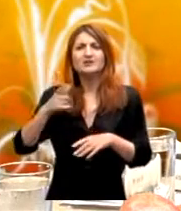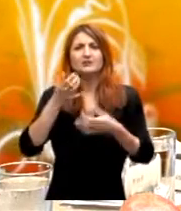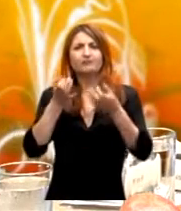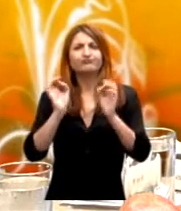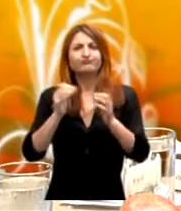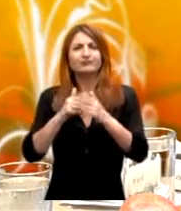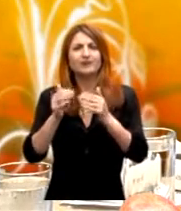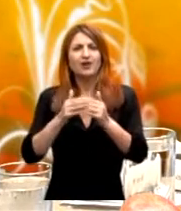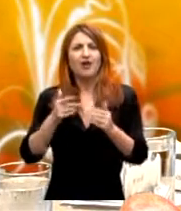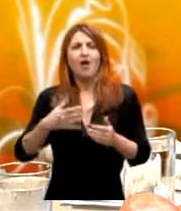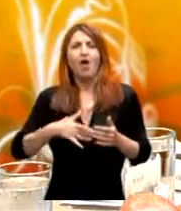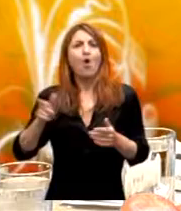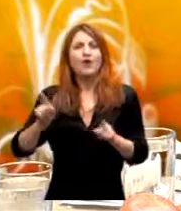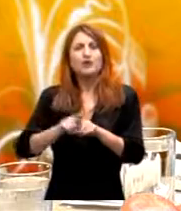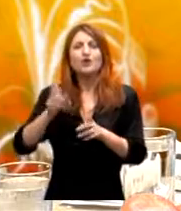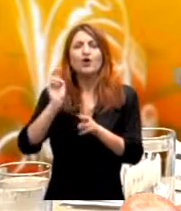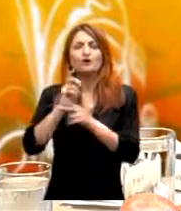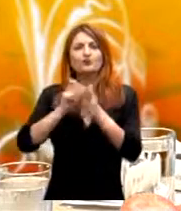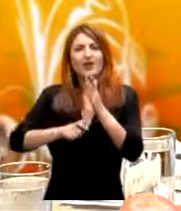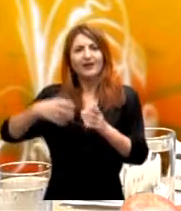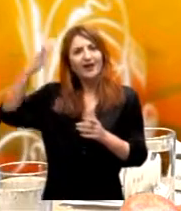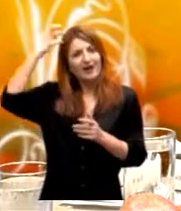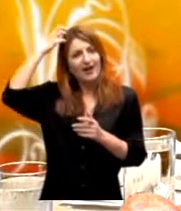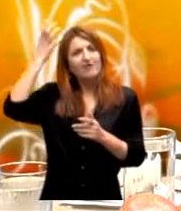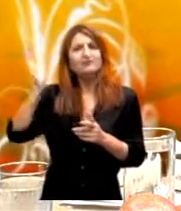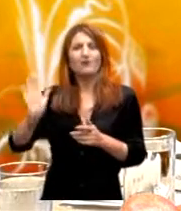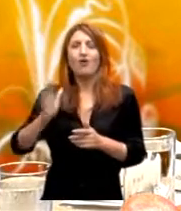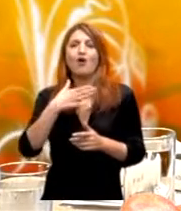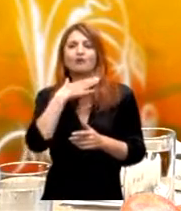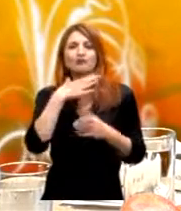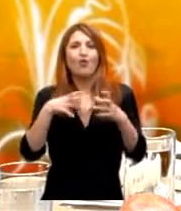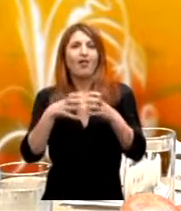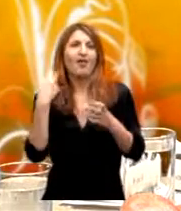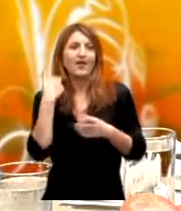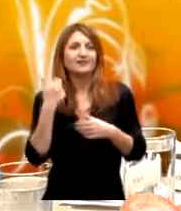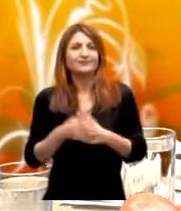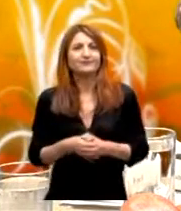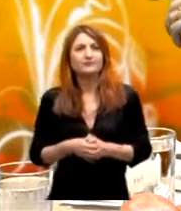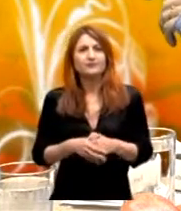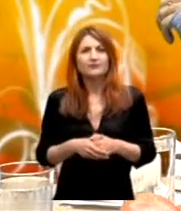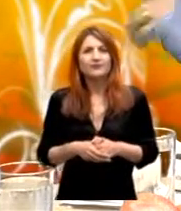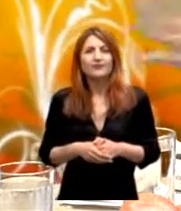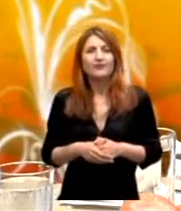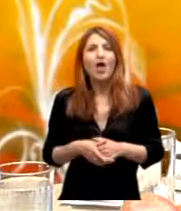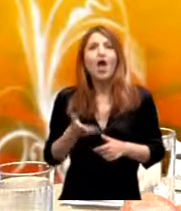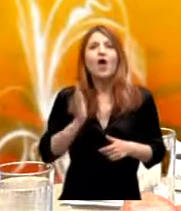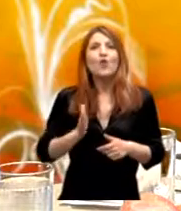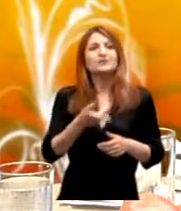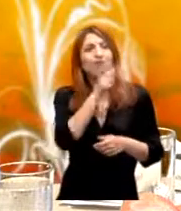član kraljevskog i ona je jako ponosna, je tamo to završila, bila primljena ona. Znači, gospodin je kraljevski